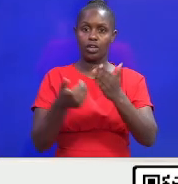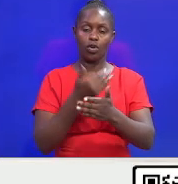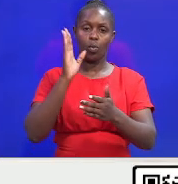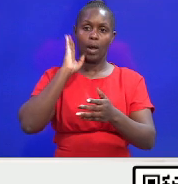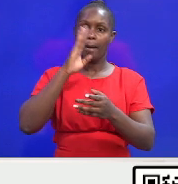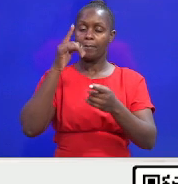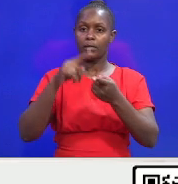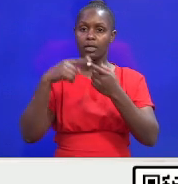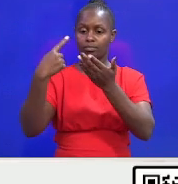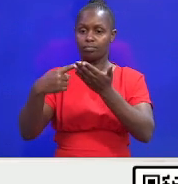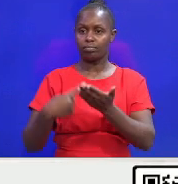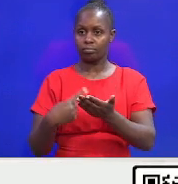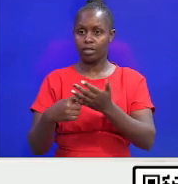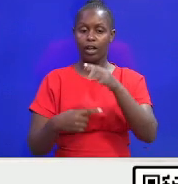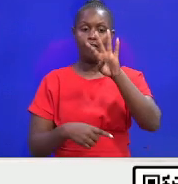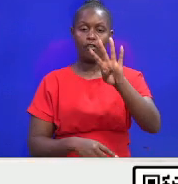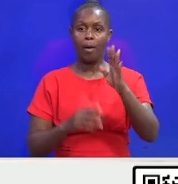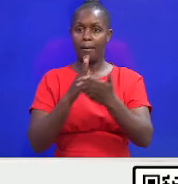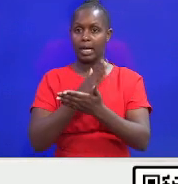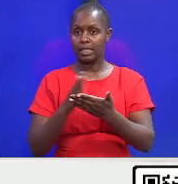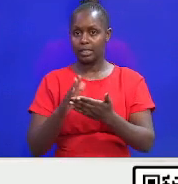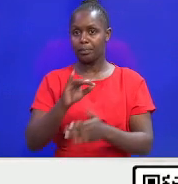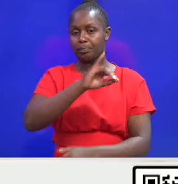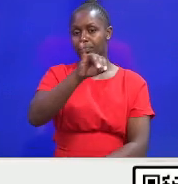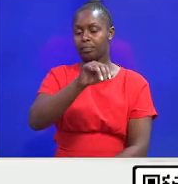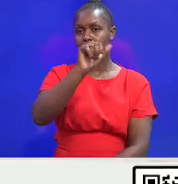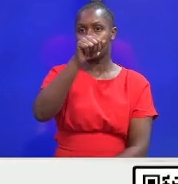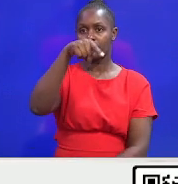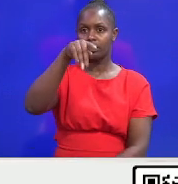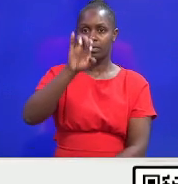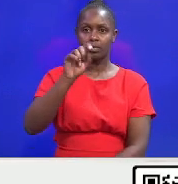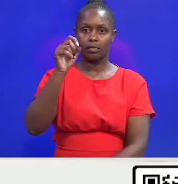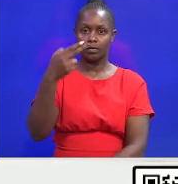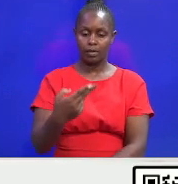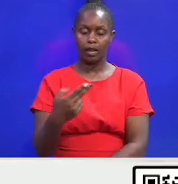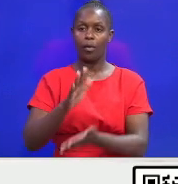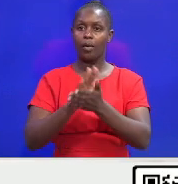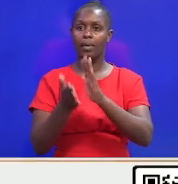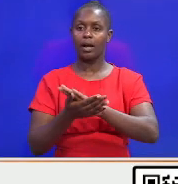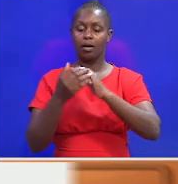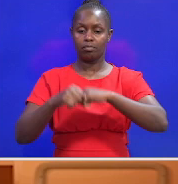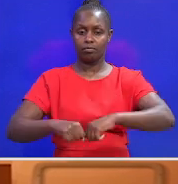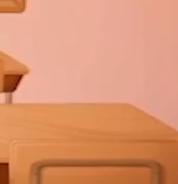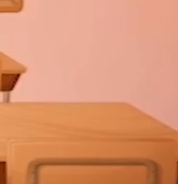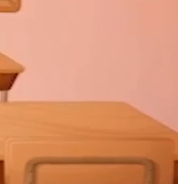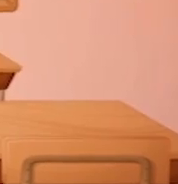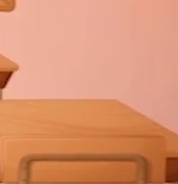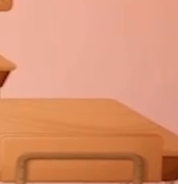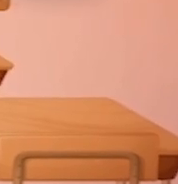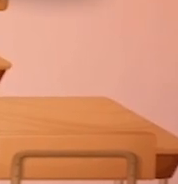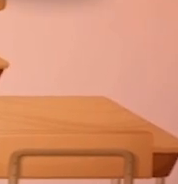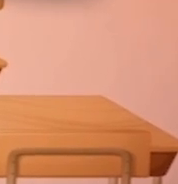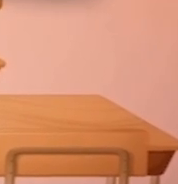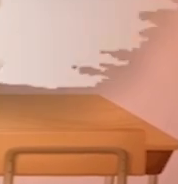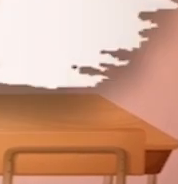itatathminiwa katika viwango vinne. Japheth Misheni ameteuliwa kuwa katibu mkuu na kamati hizi ambazo zimegawanywa kwa